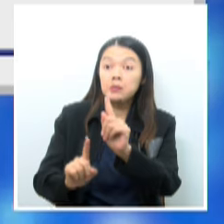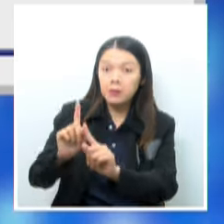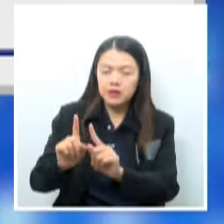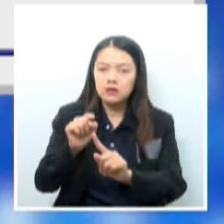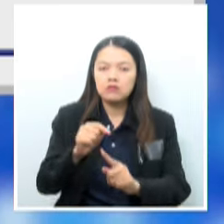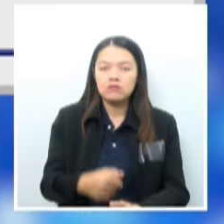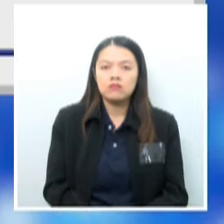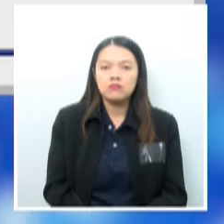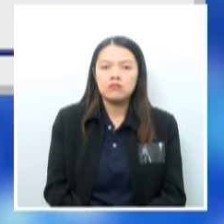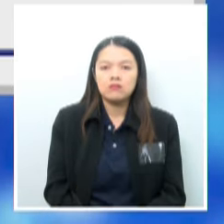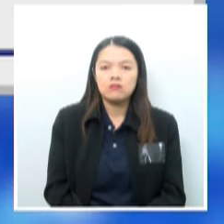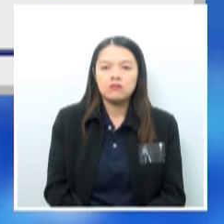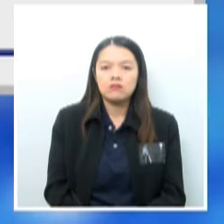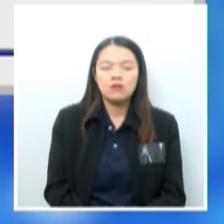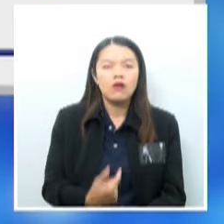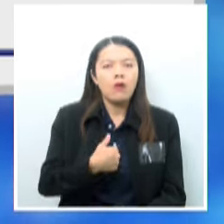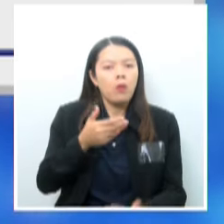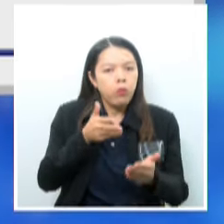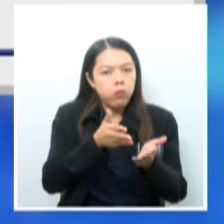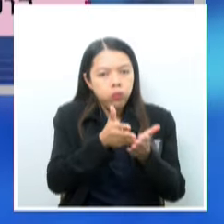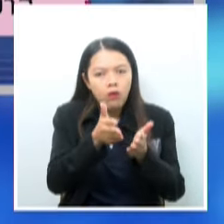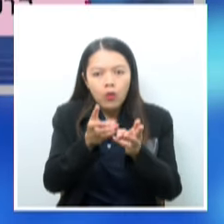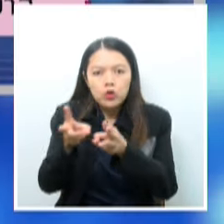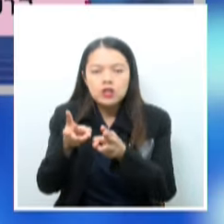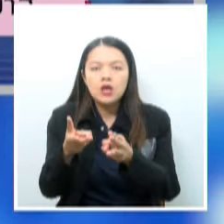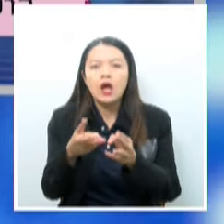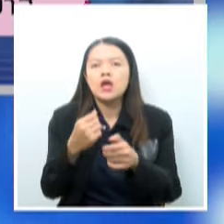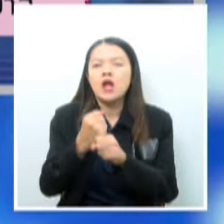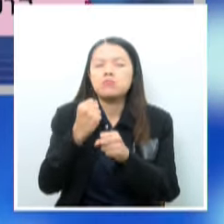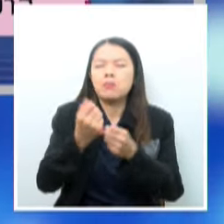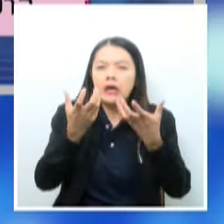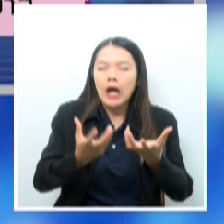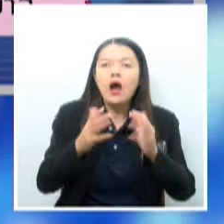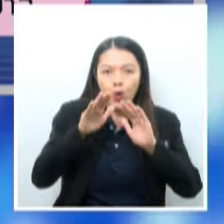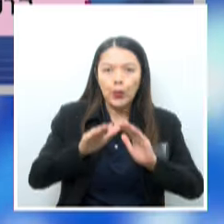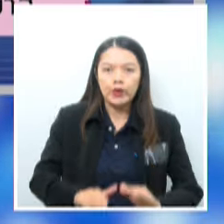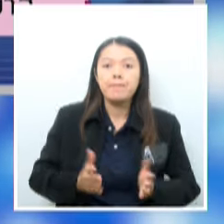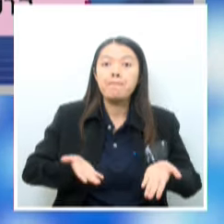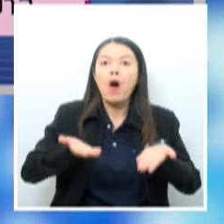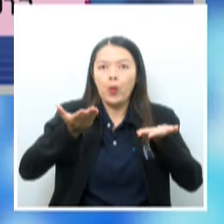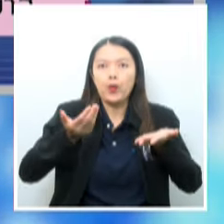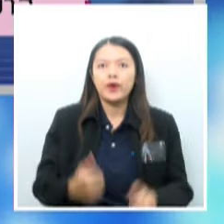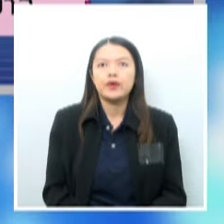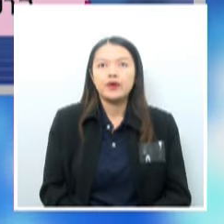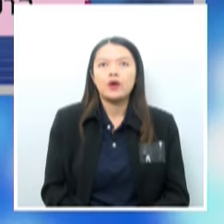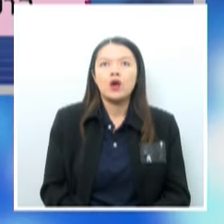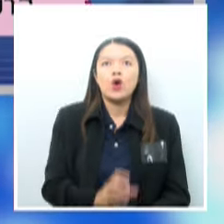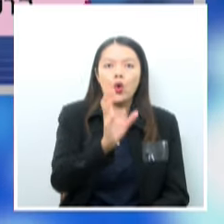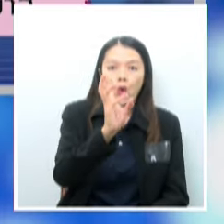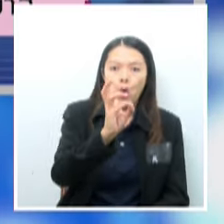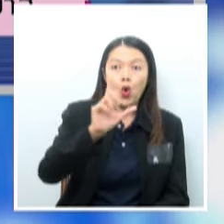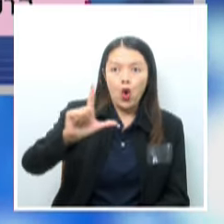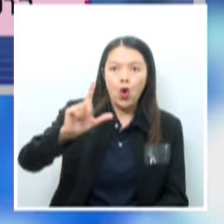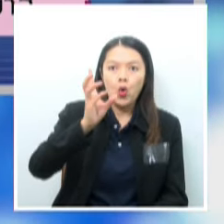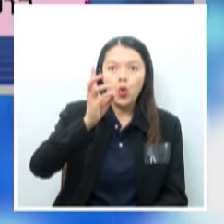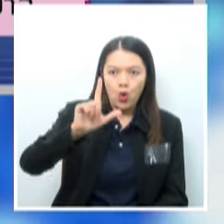ครับมันจะเป็นในทิศทางที่เราจะสามารถลดภาระได้นะครับส่วนในเรื่องของ6ประเด็น6ลอนะครับประเด็น6